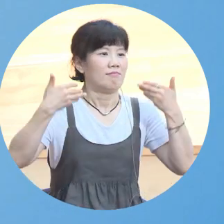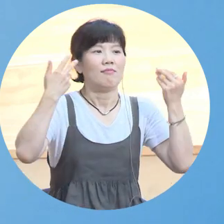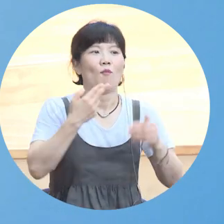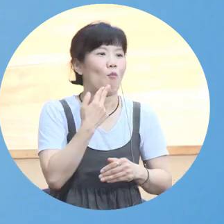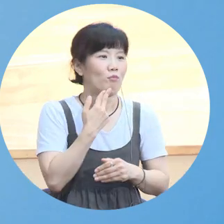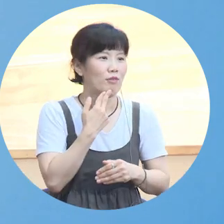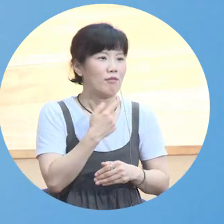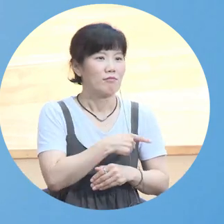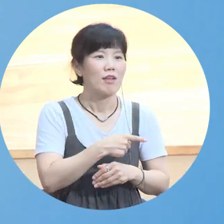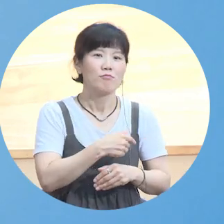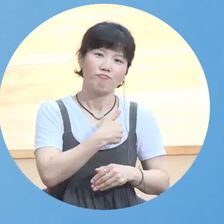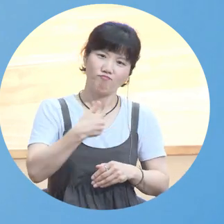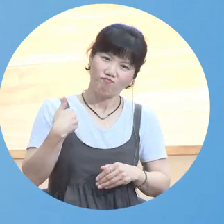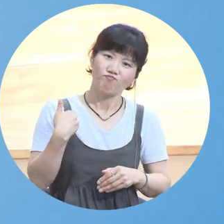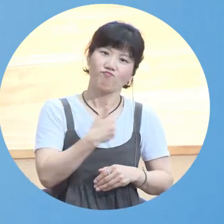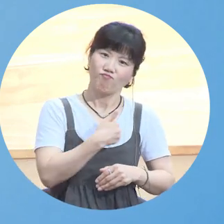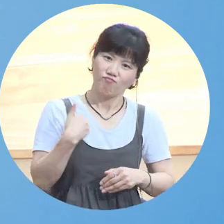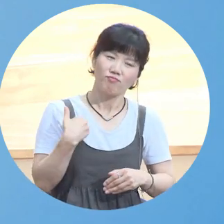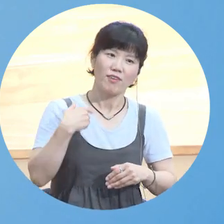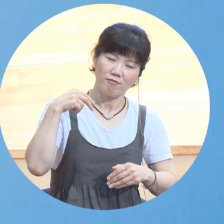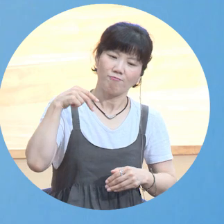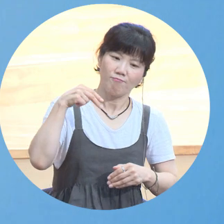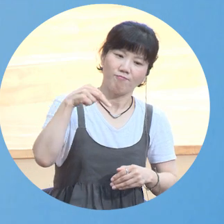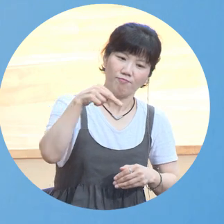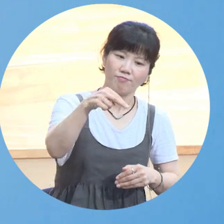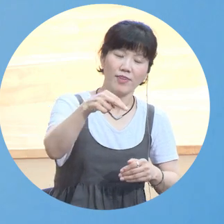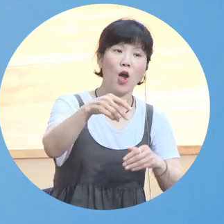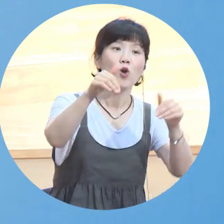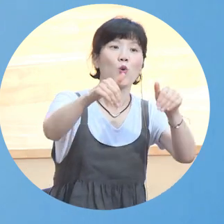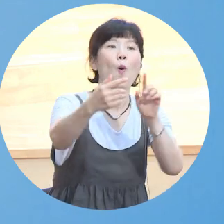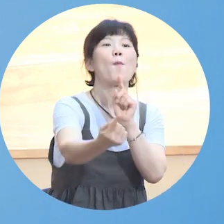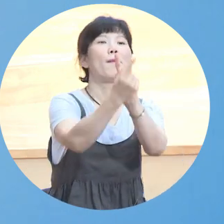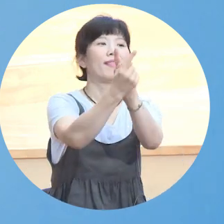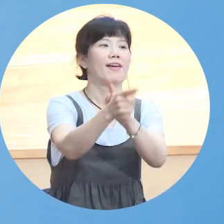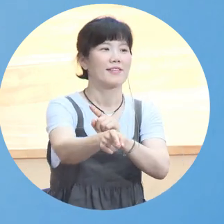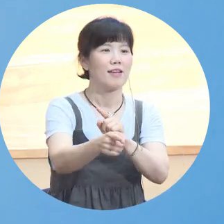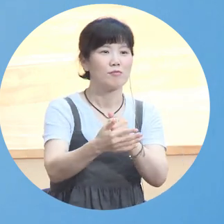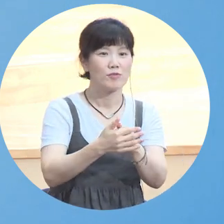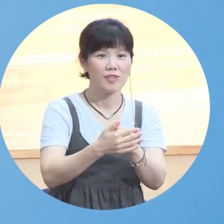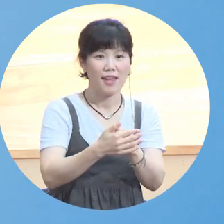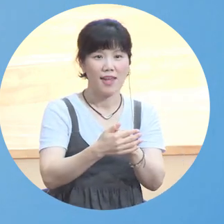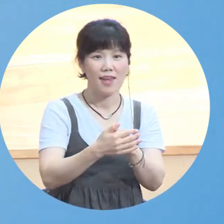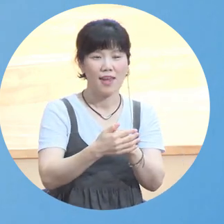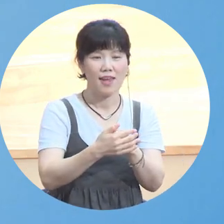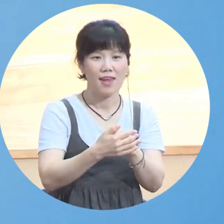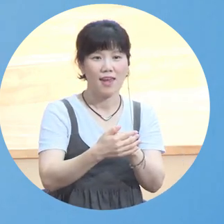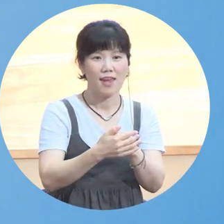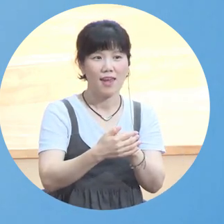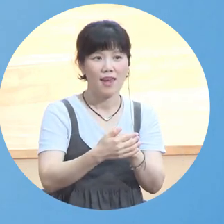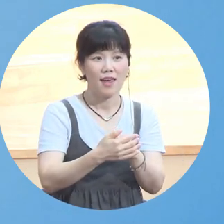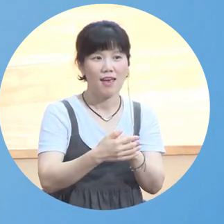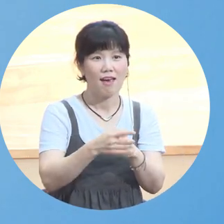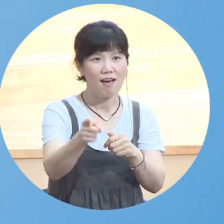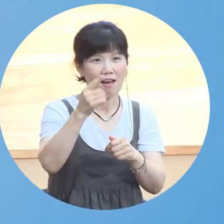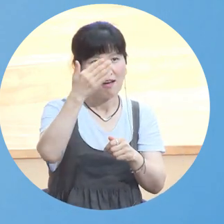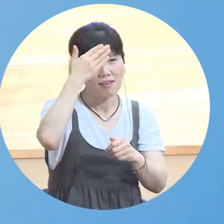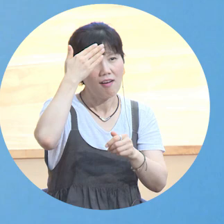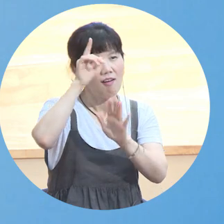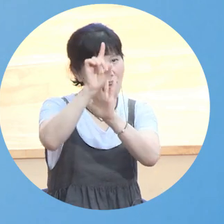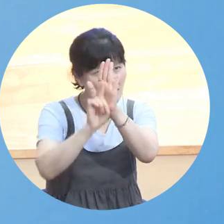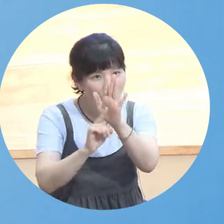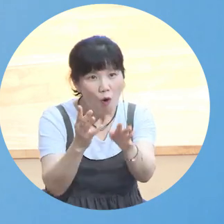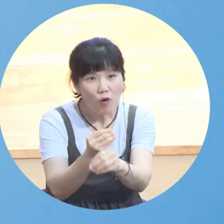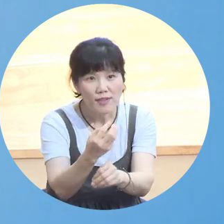하며 내려가고 있는데 종들을 만난 거예요 그래서 언제 열이 내려 같냐 예 언제 입니다 아 기도가